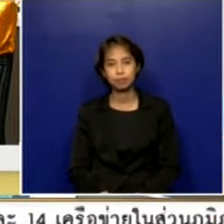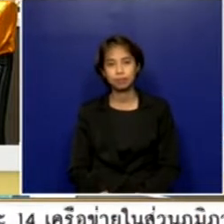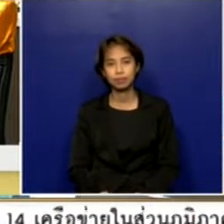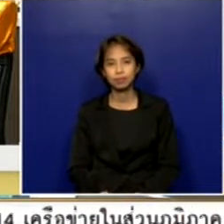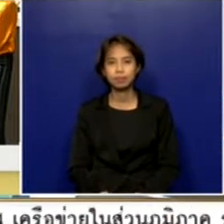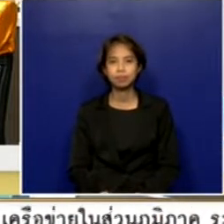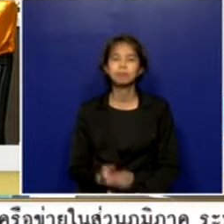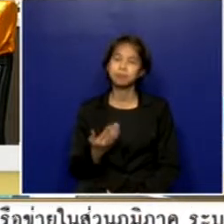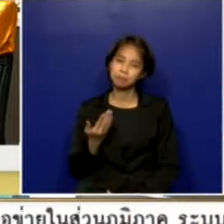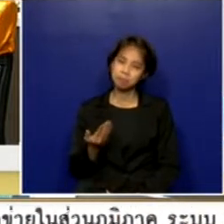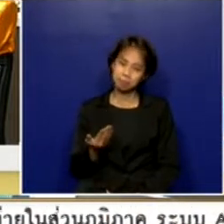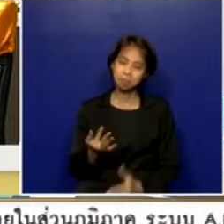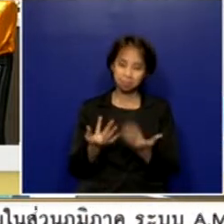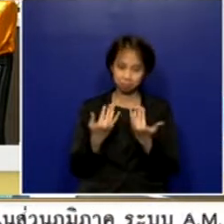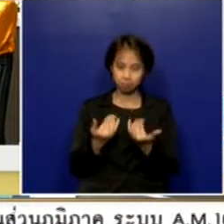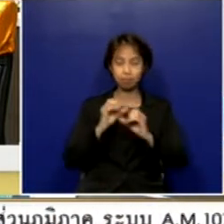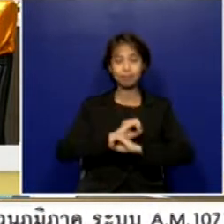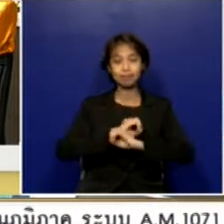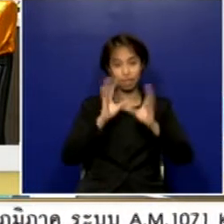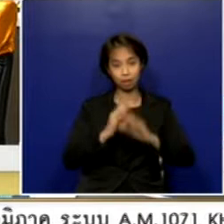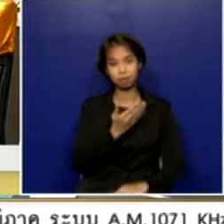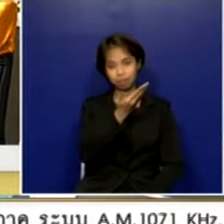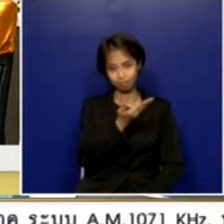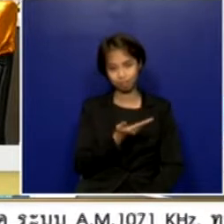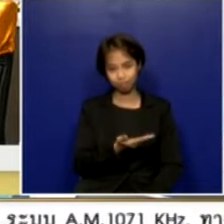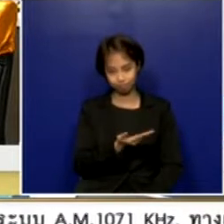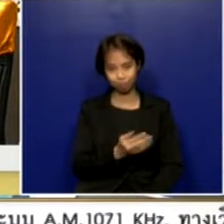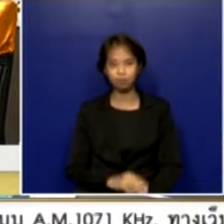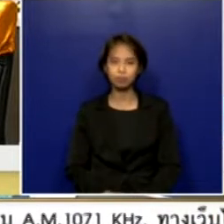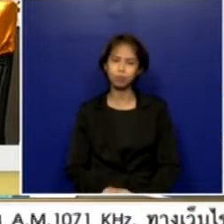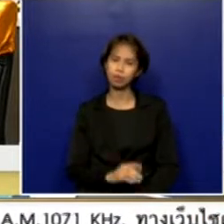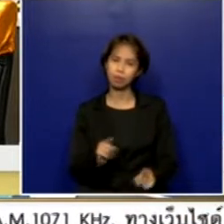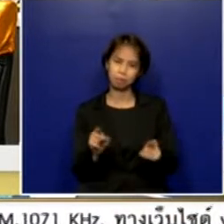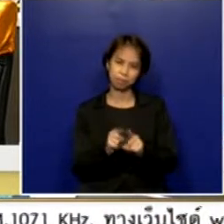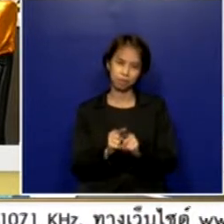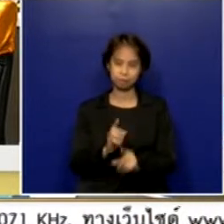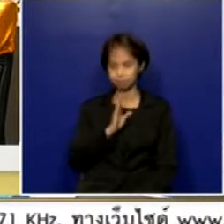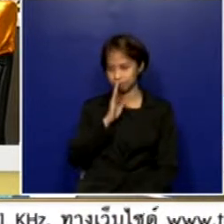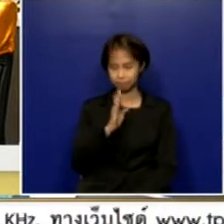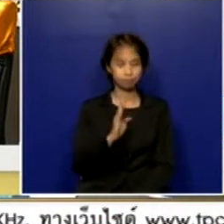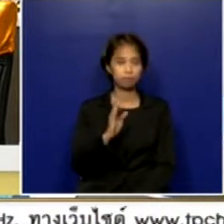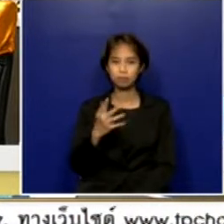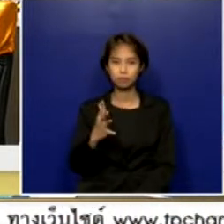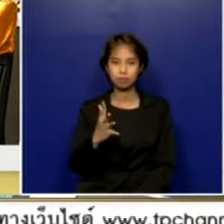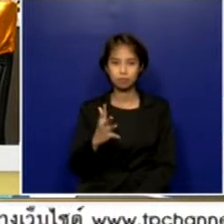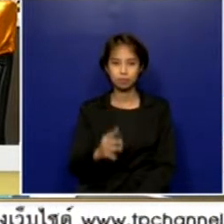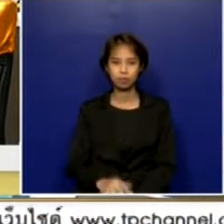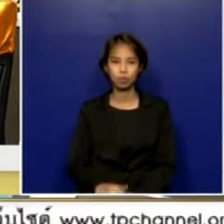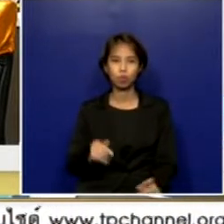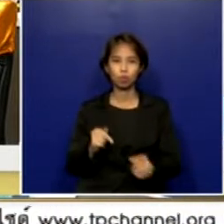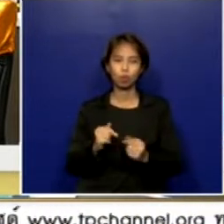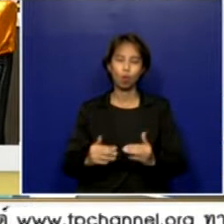เรียนครับที่มีการเพิ่มจาก20บาทเป็น 21บาทคุณปฏิพัทธ์ไปยกประเด็นว่าคุณณัฐพลเคยตอบคุณวิโรจน์ลักขณาอดิศร